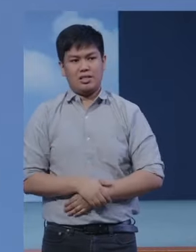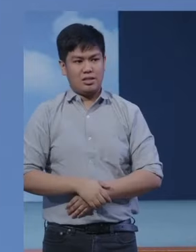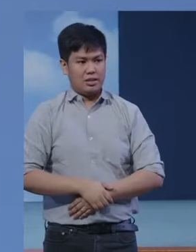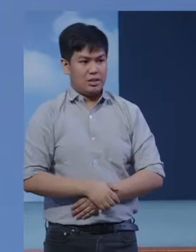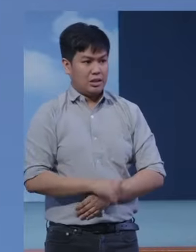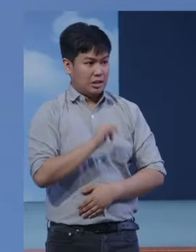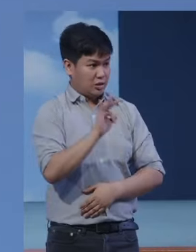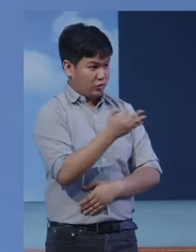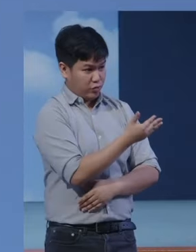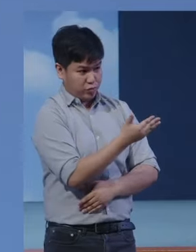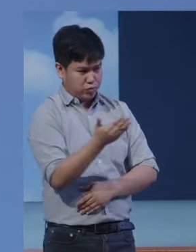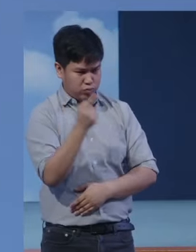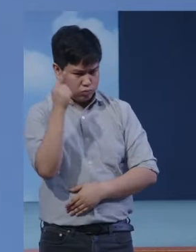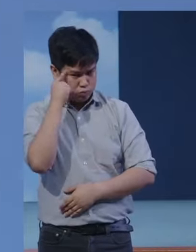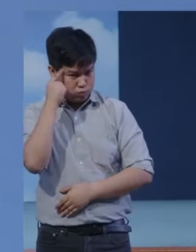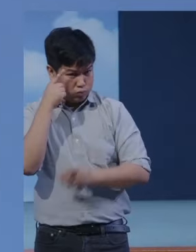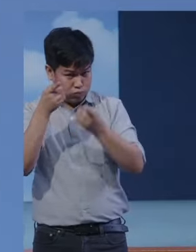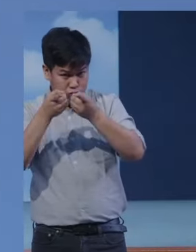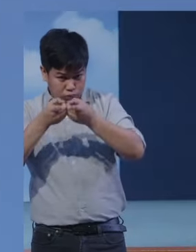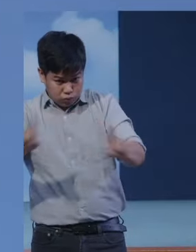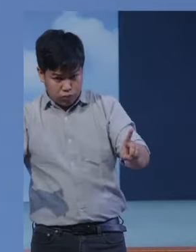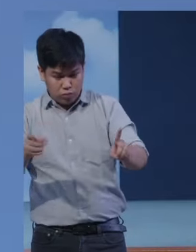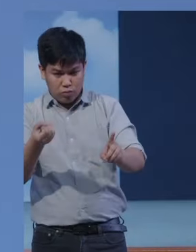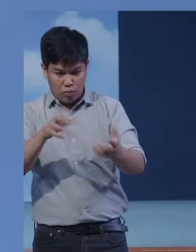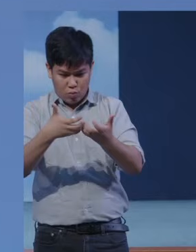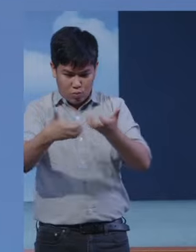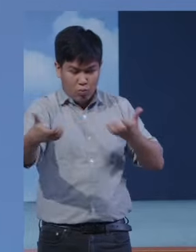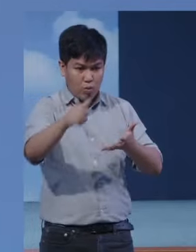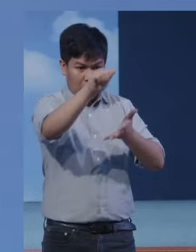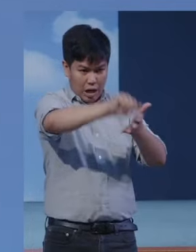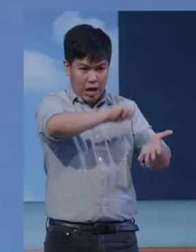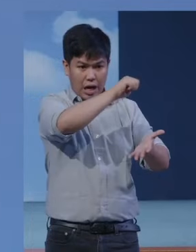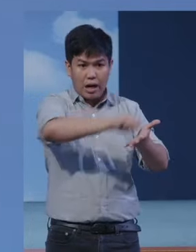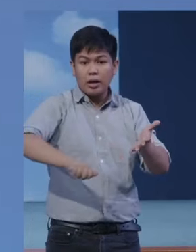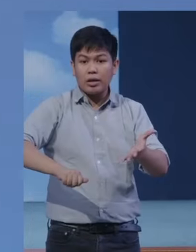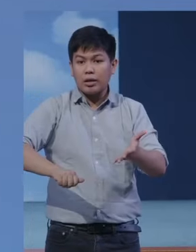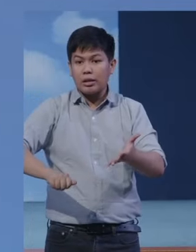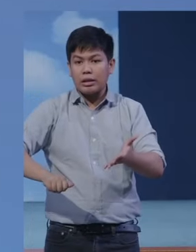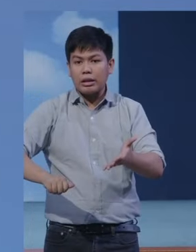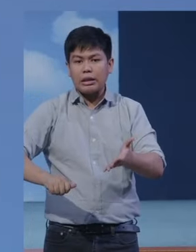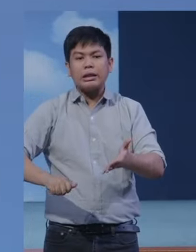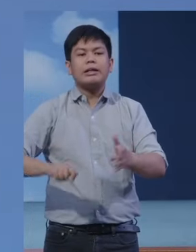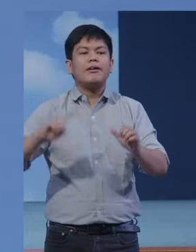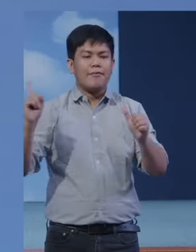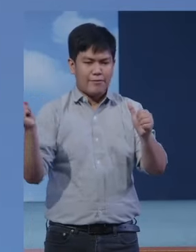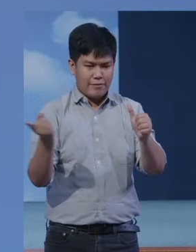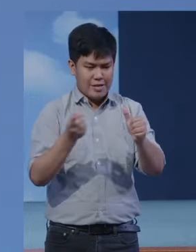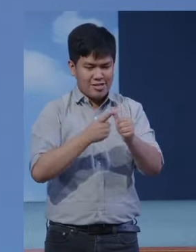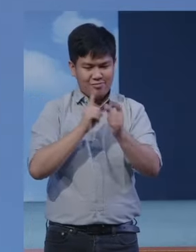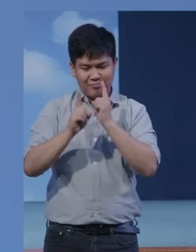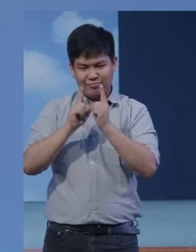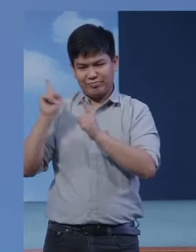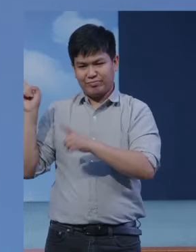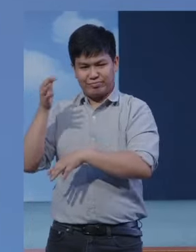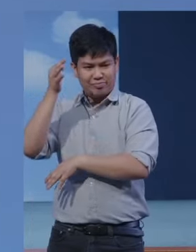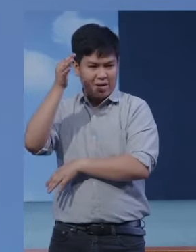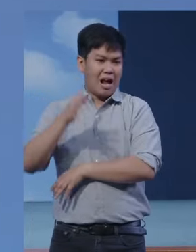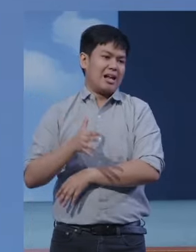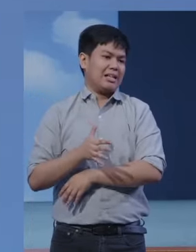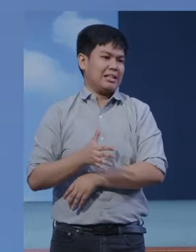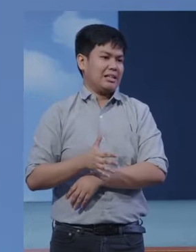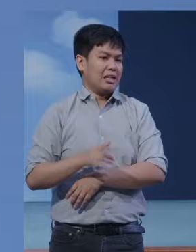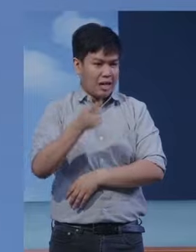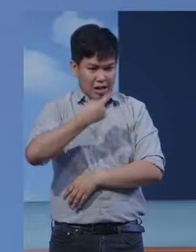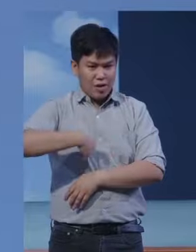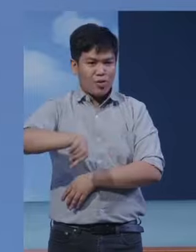kung kayo po ay nag-iisip ng hiwalayan Kausapin niyo po kami bukas po ang